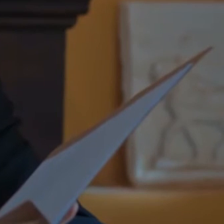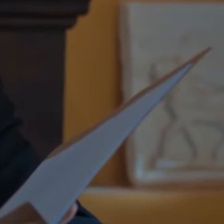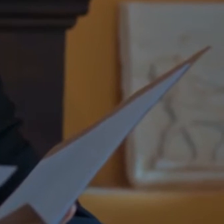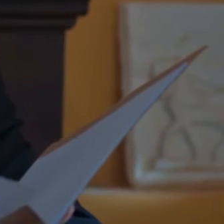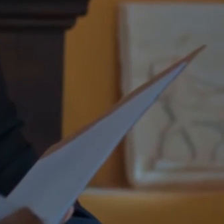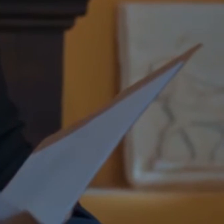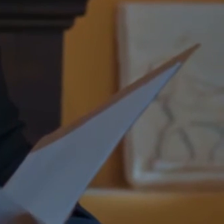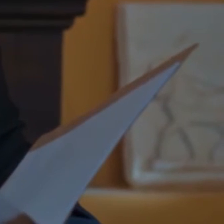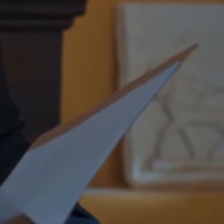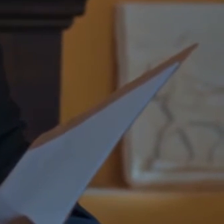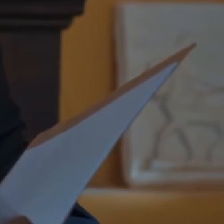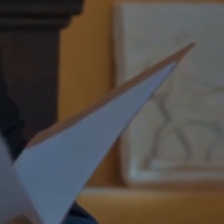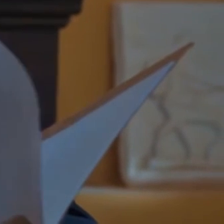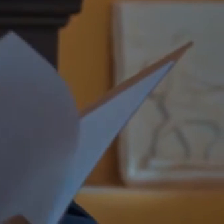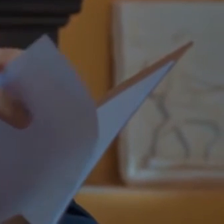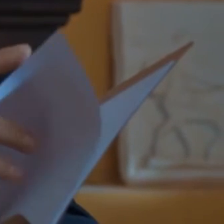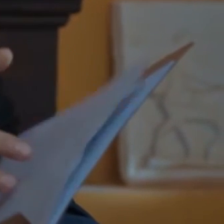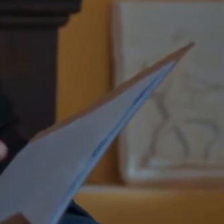Martin bir arka sayfaya geçti.